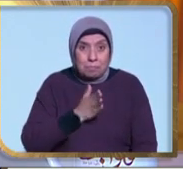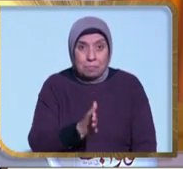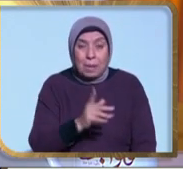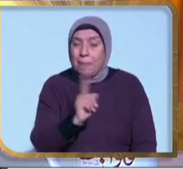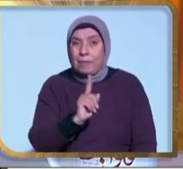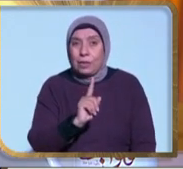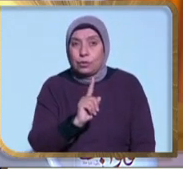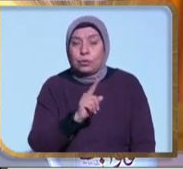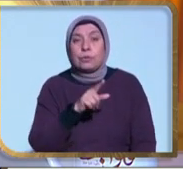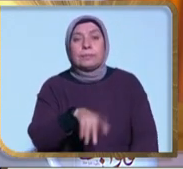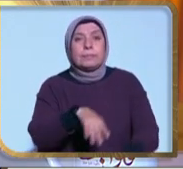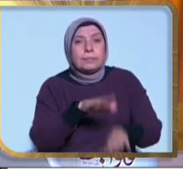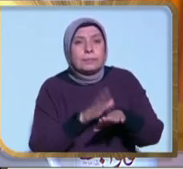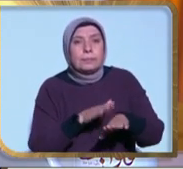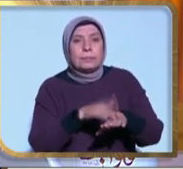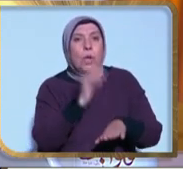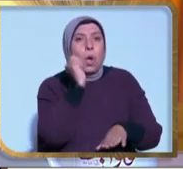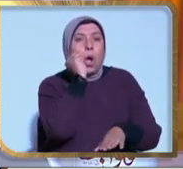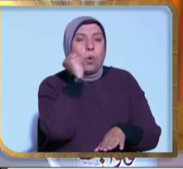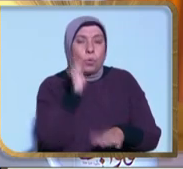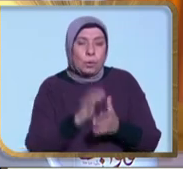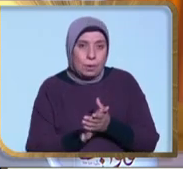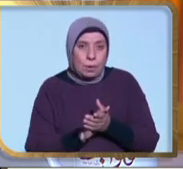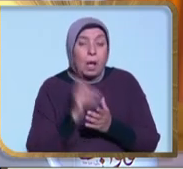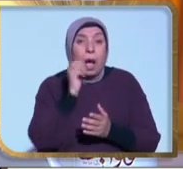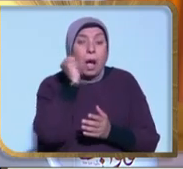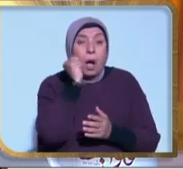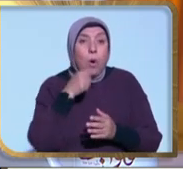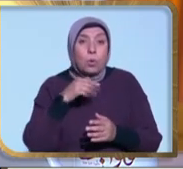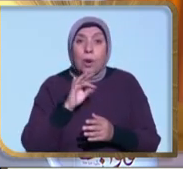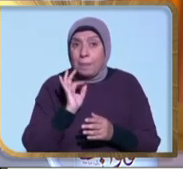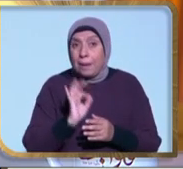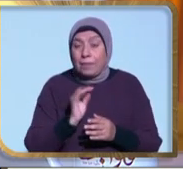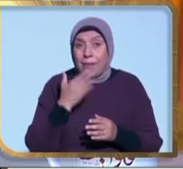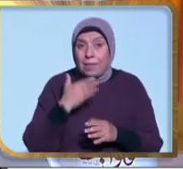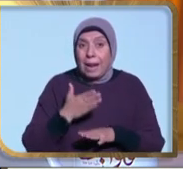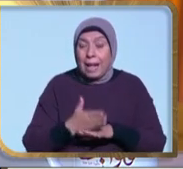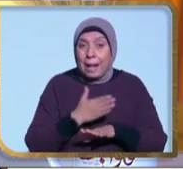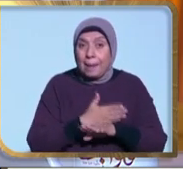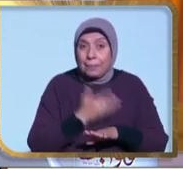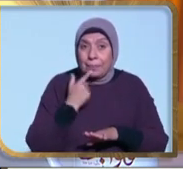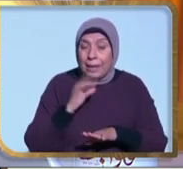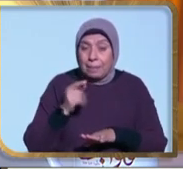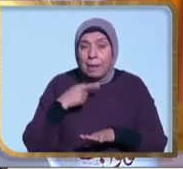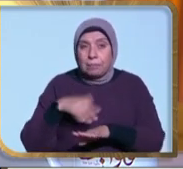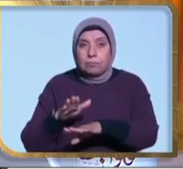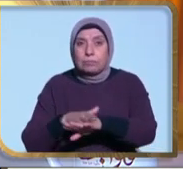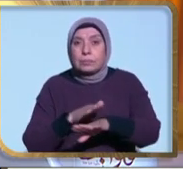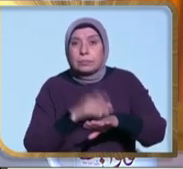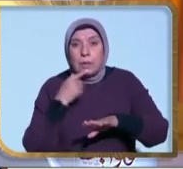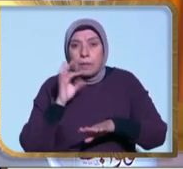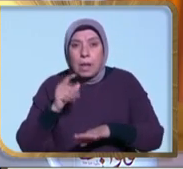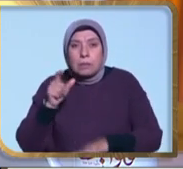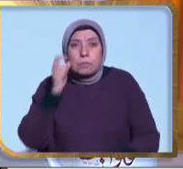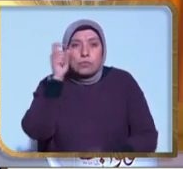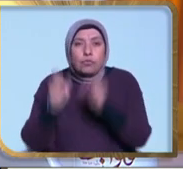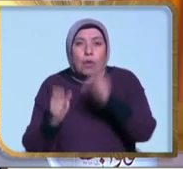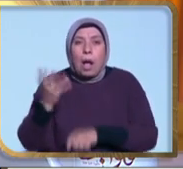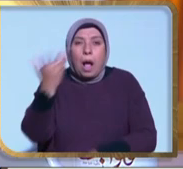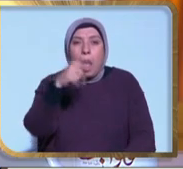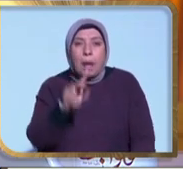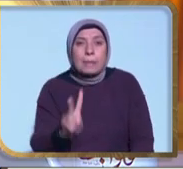ربنا سبحانه وتعالى سيدنا موسى انه يختار من قومه بني اسرائيل 70 رجل من اصلح القوم